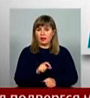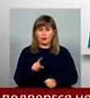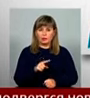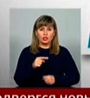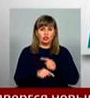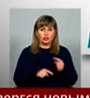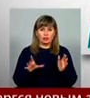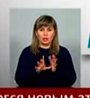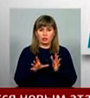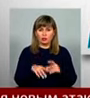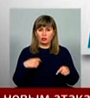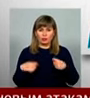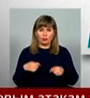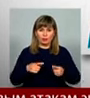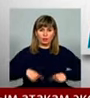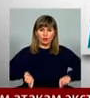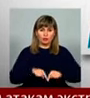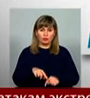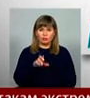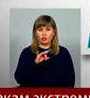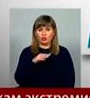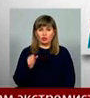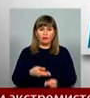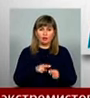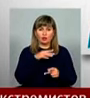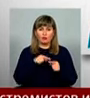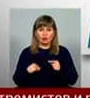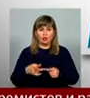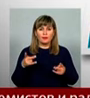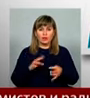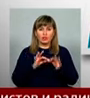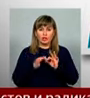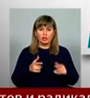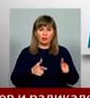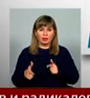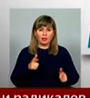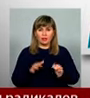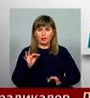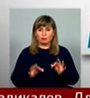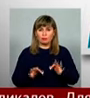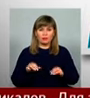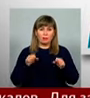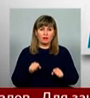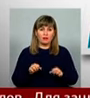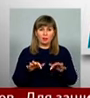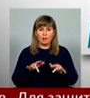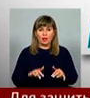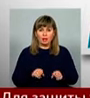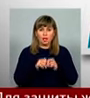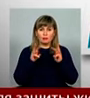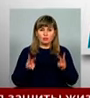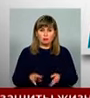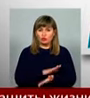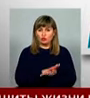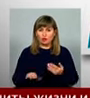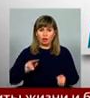через электронные торговые площадки и биржи. В этот период следует тщательно подготовить нормативно-правовую базу, обеспечить